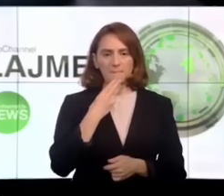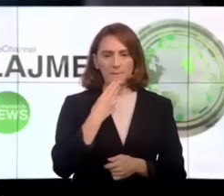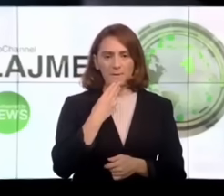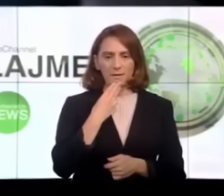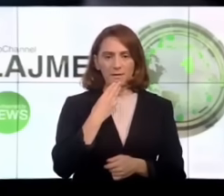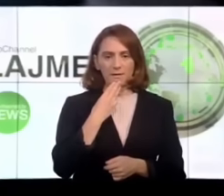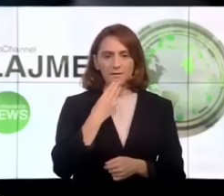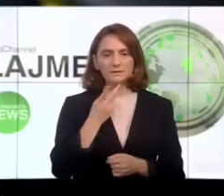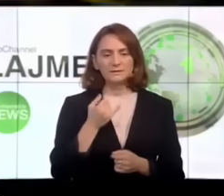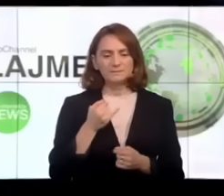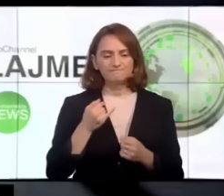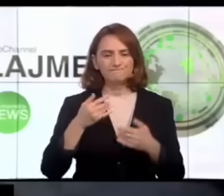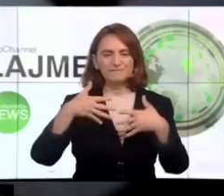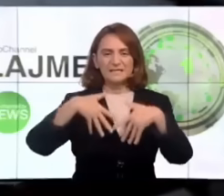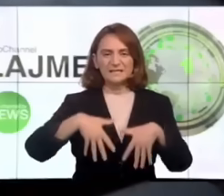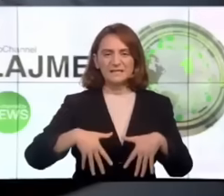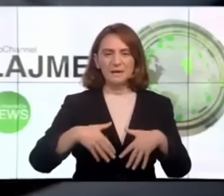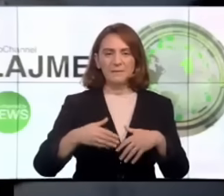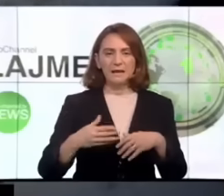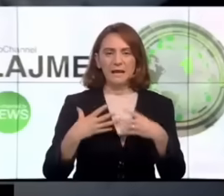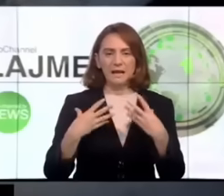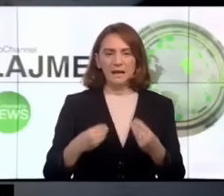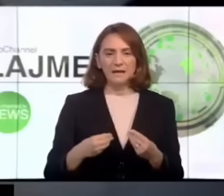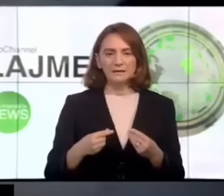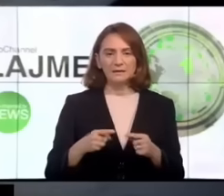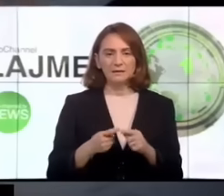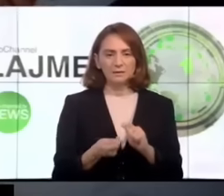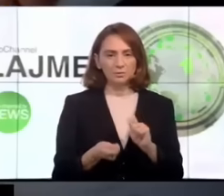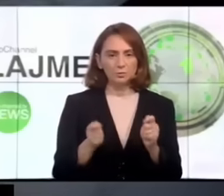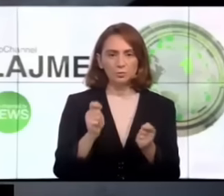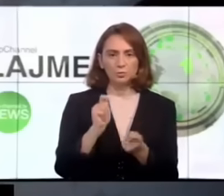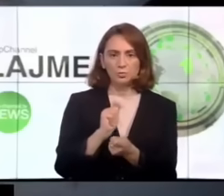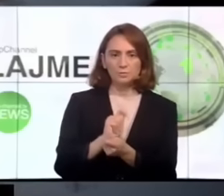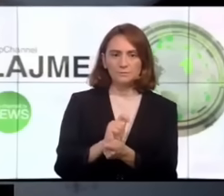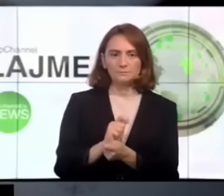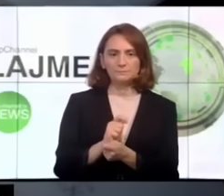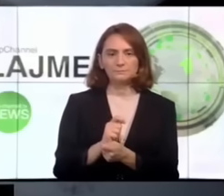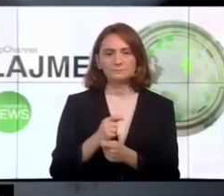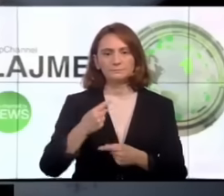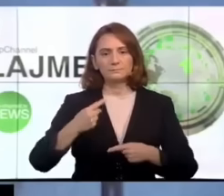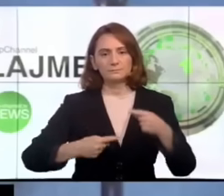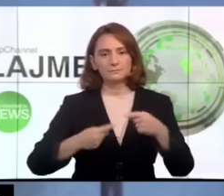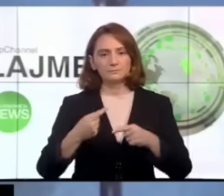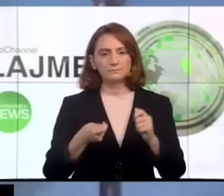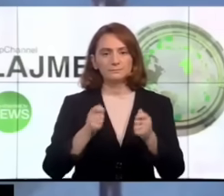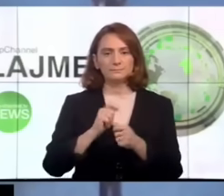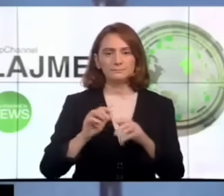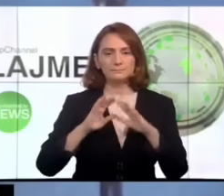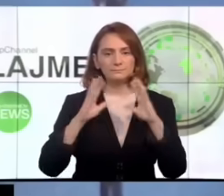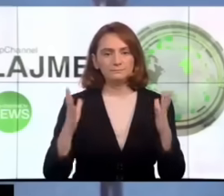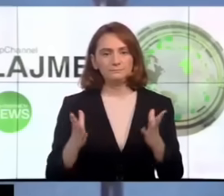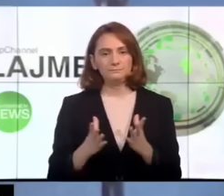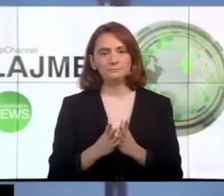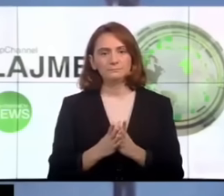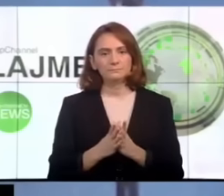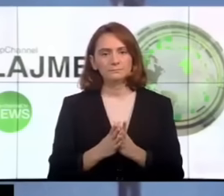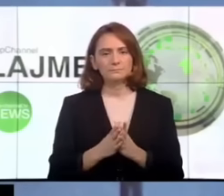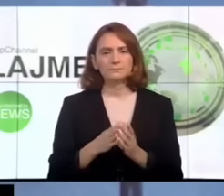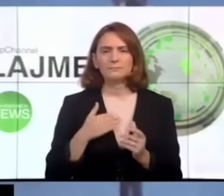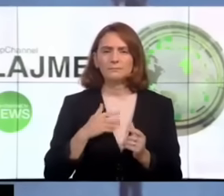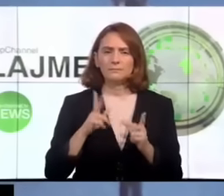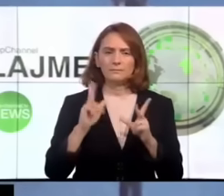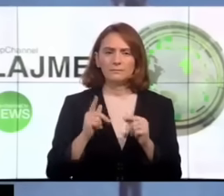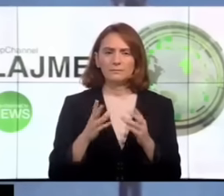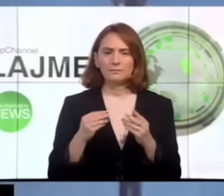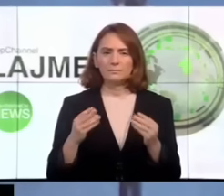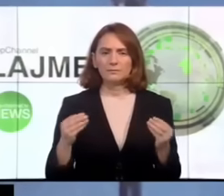përballet me një sistem të pamëshirshëm manipulimi, nga i cili kishte përfituar deri më sot. Kam qenë i frymzuar nga gjëra